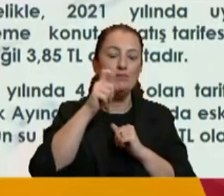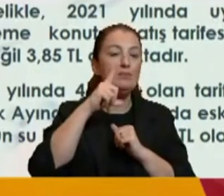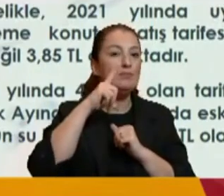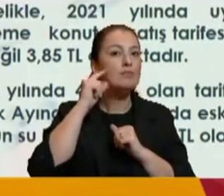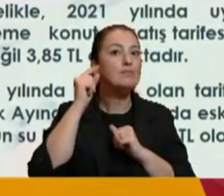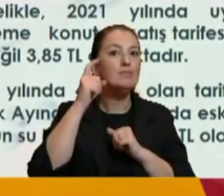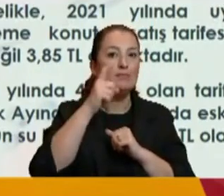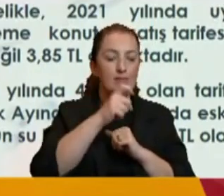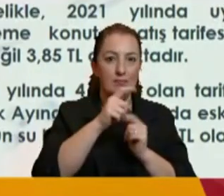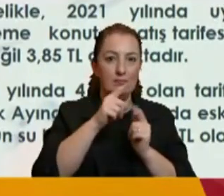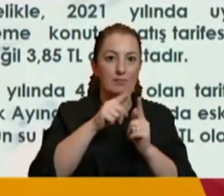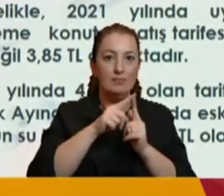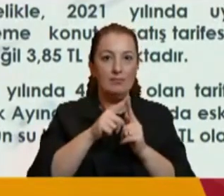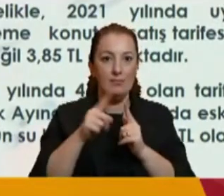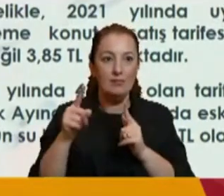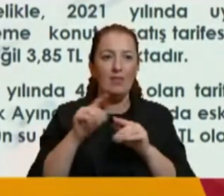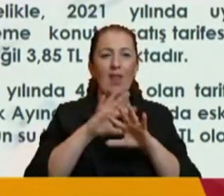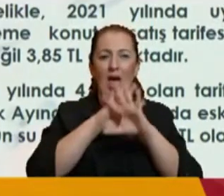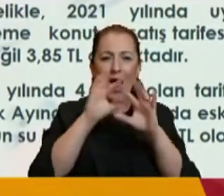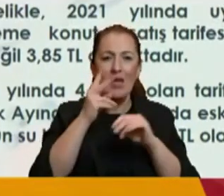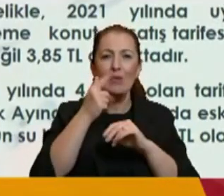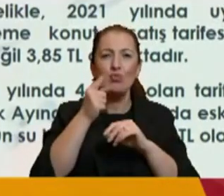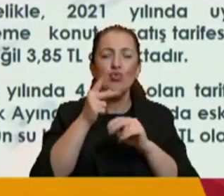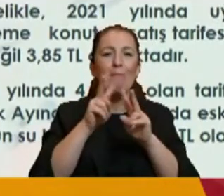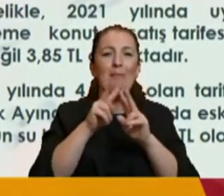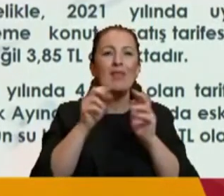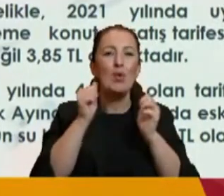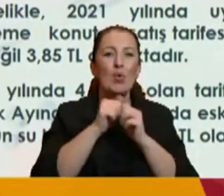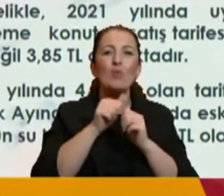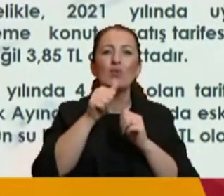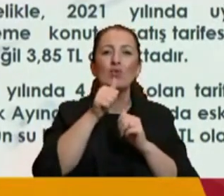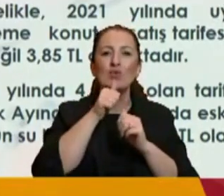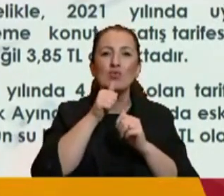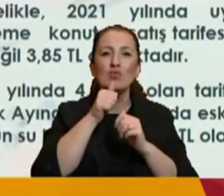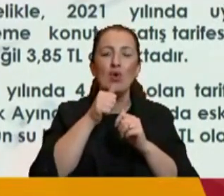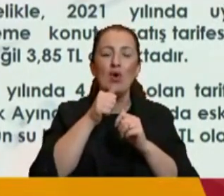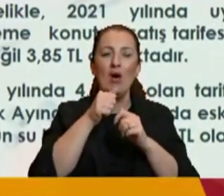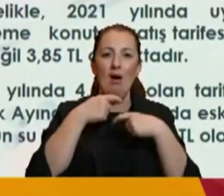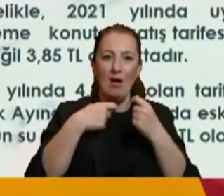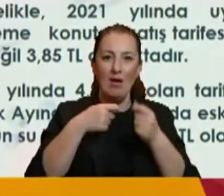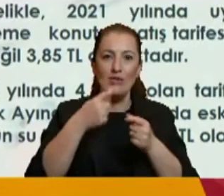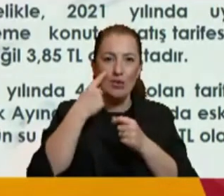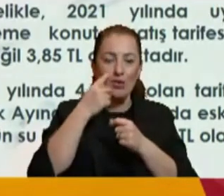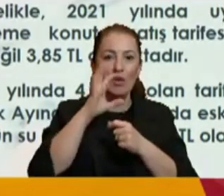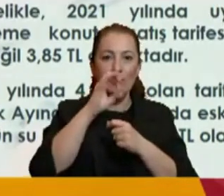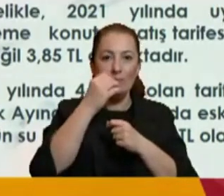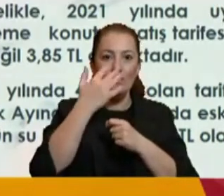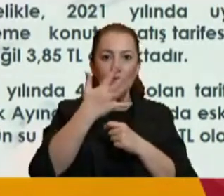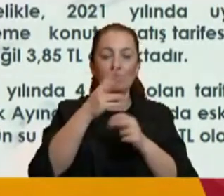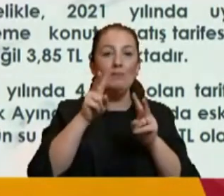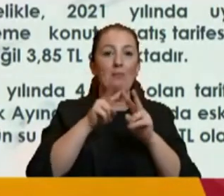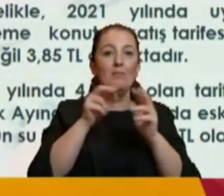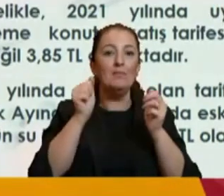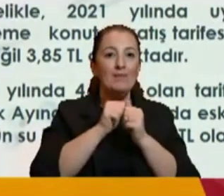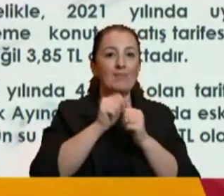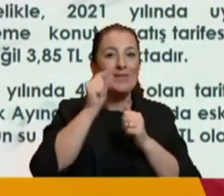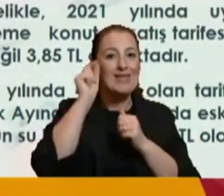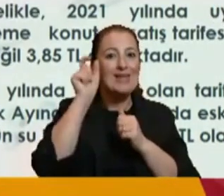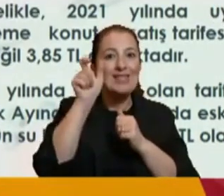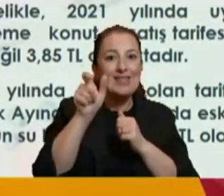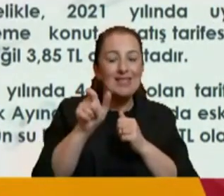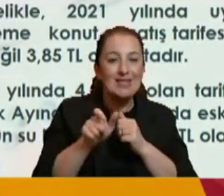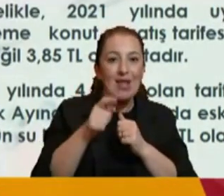Mayıs ayından itibaren her iki buçuk metre küp su kullanan konut abonesinin 05 metreküpü insan su